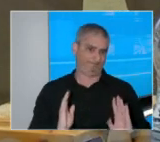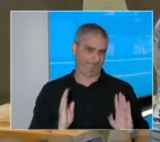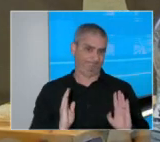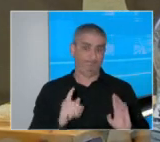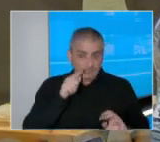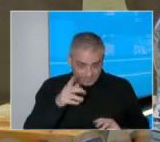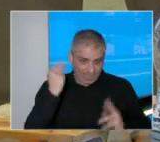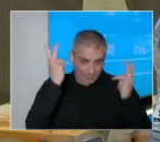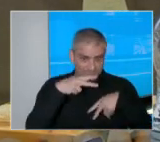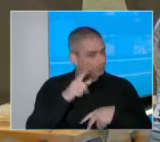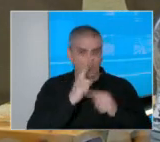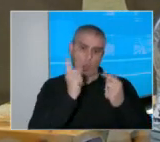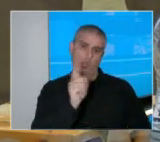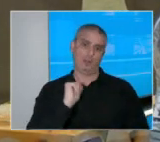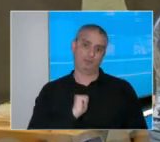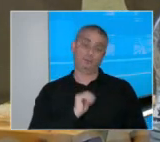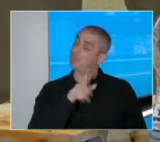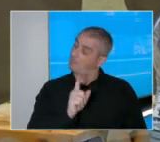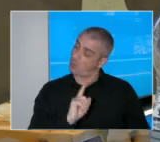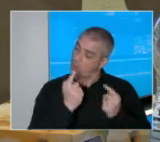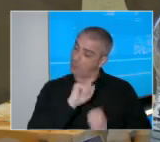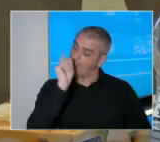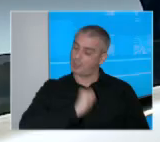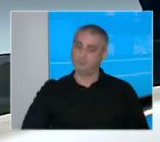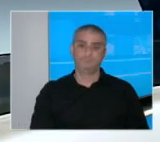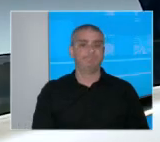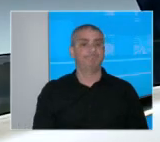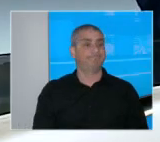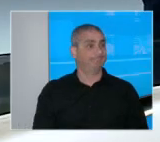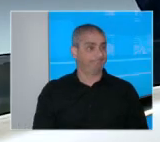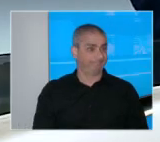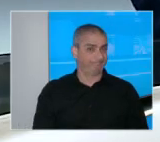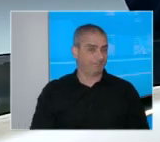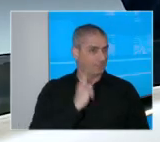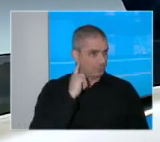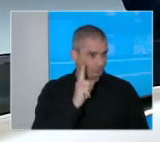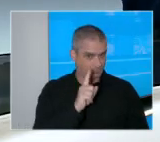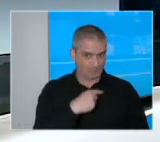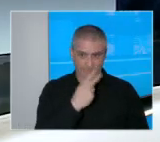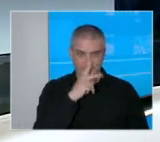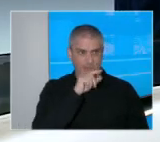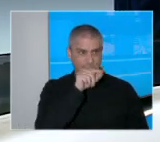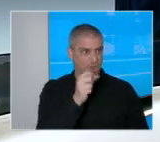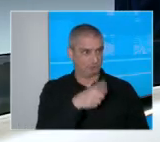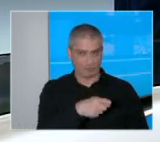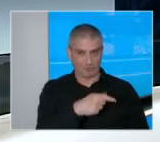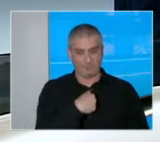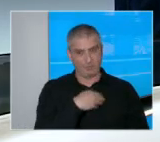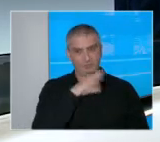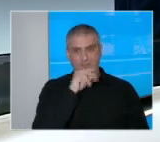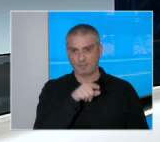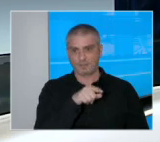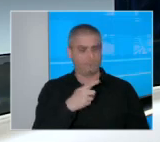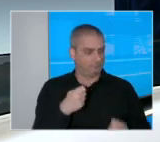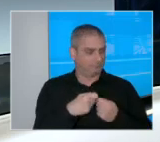ממשיכים. זה היה הסיכום, הוא לא קרה. גם הוא לא קרה. שמע. ראיתי ציוץ שלך השבוע, ובוא, אני רוצה לדבר איתך